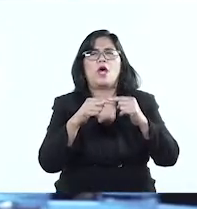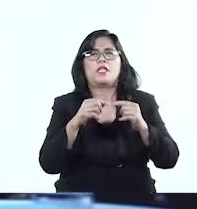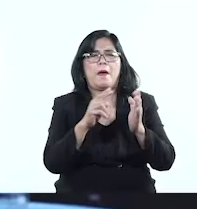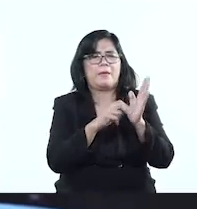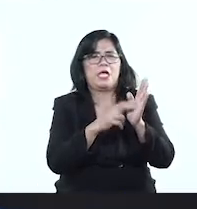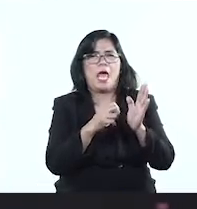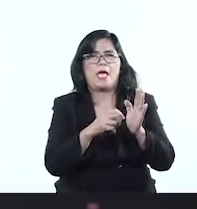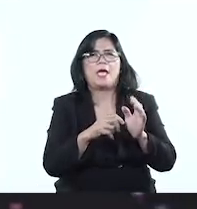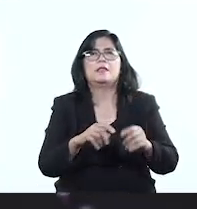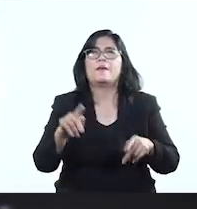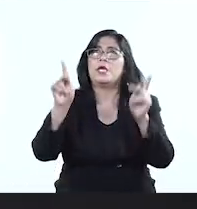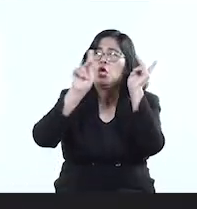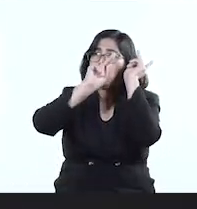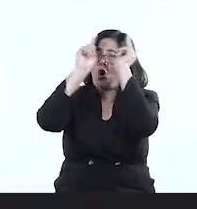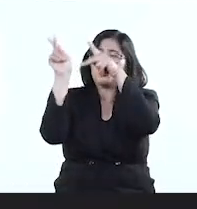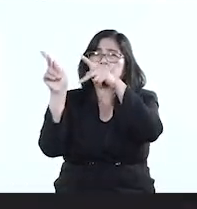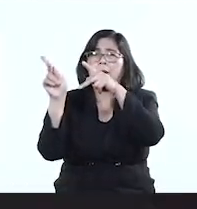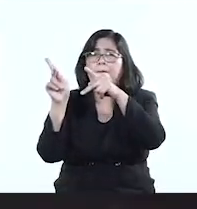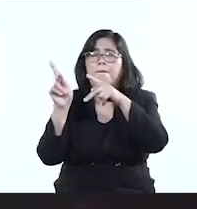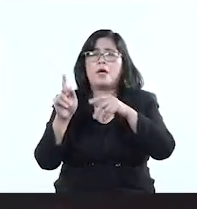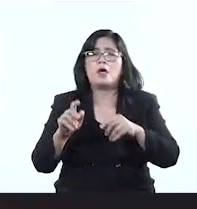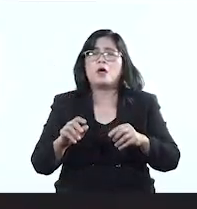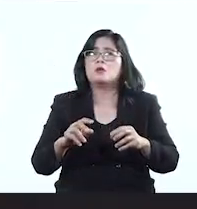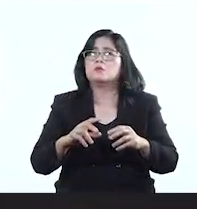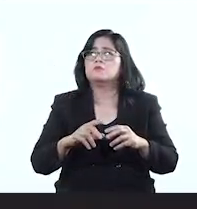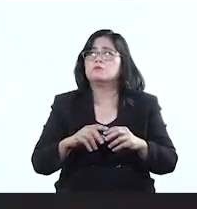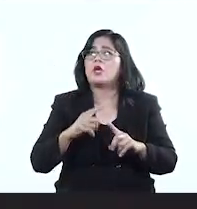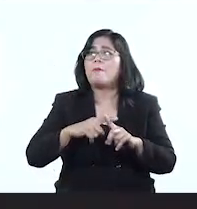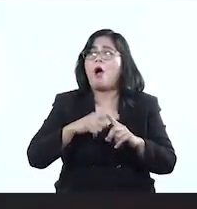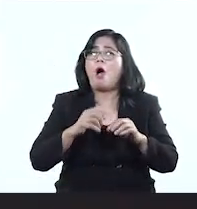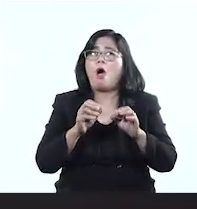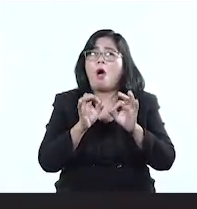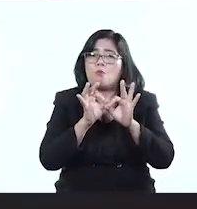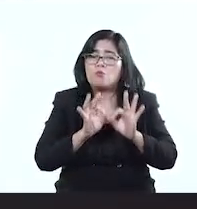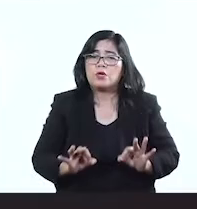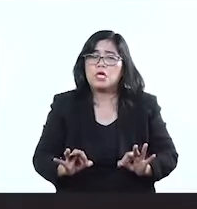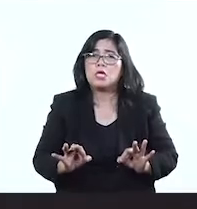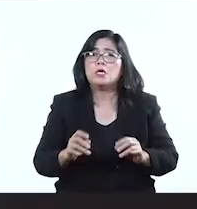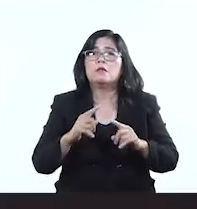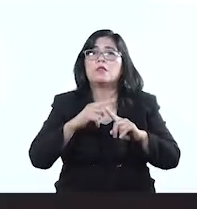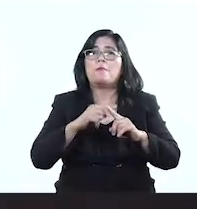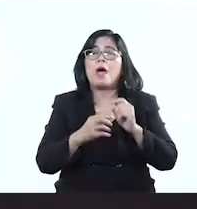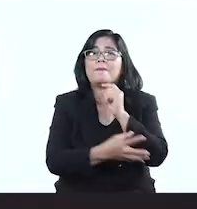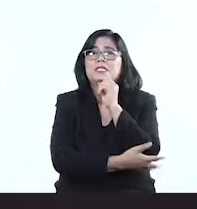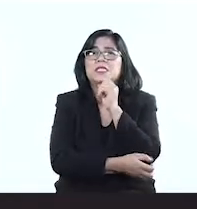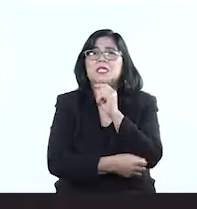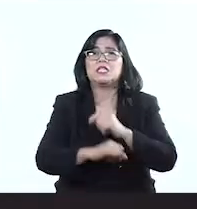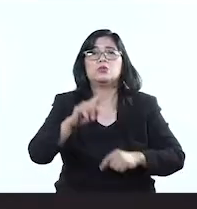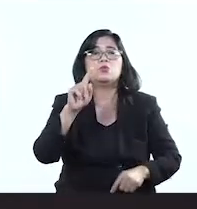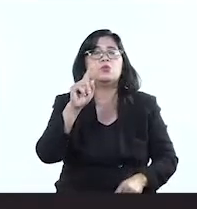konsep bahwa semakin miskin semakin murni itu salah prostat Hai jangan tertipu